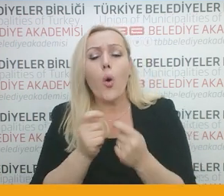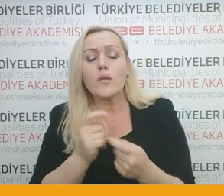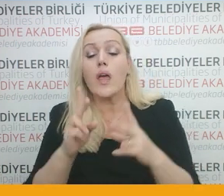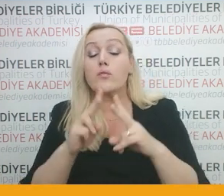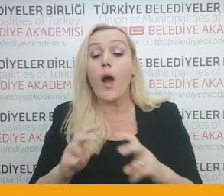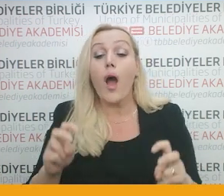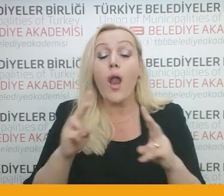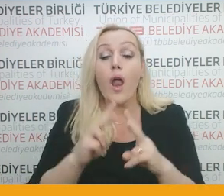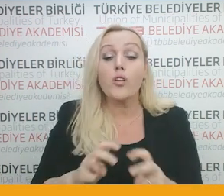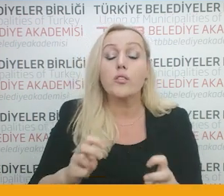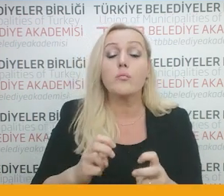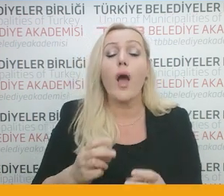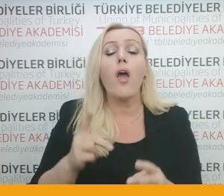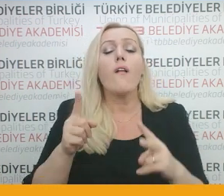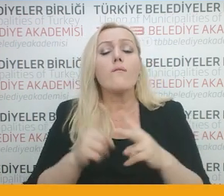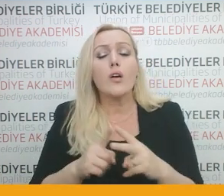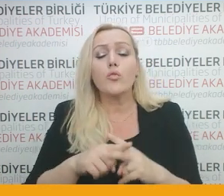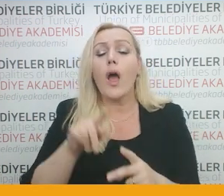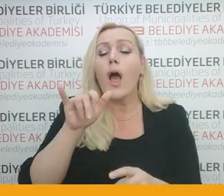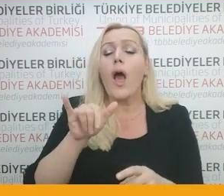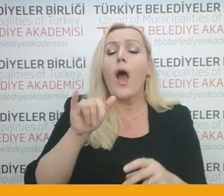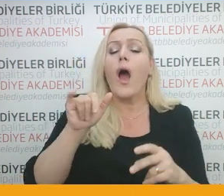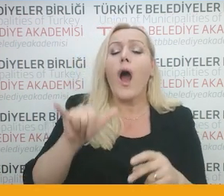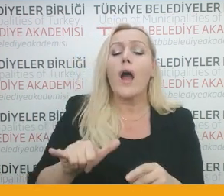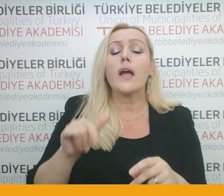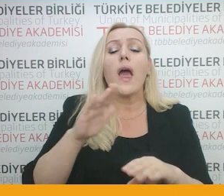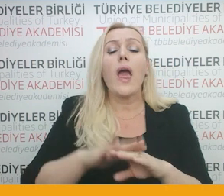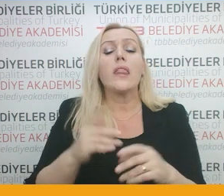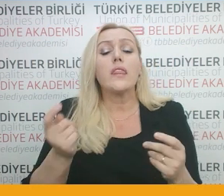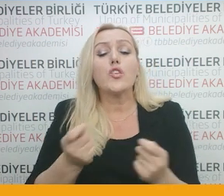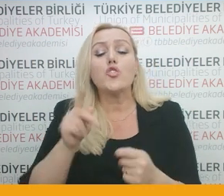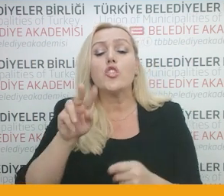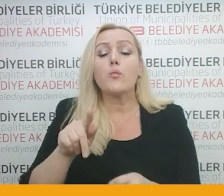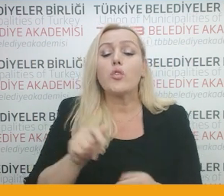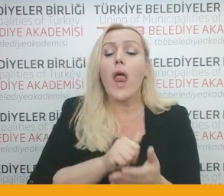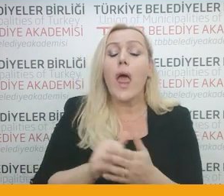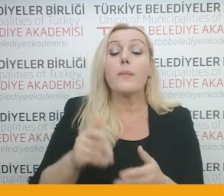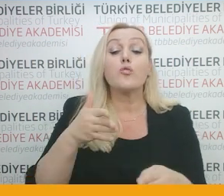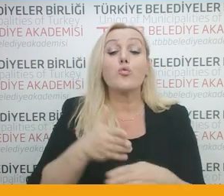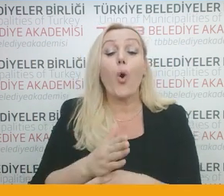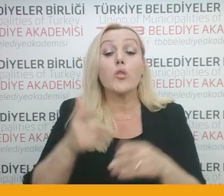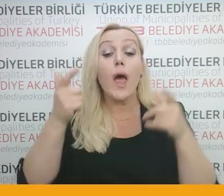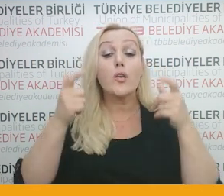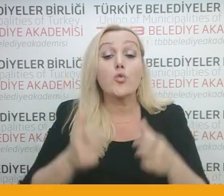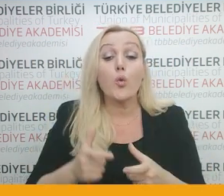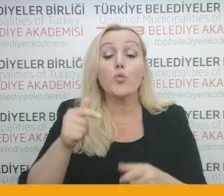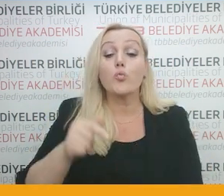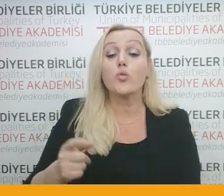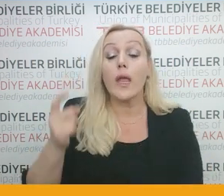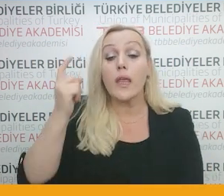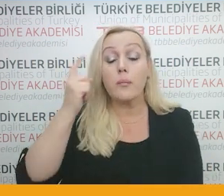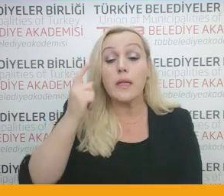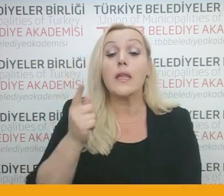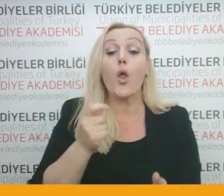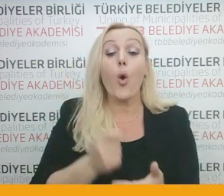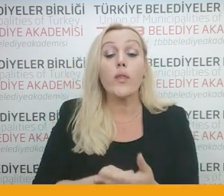fiyat araştırması, fatura hak ediş. Bunların doğruluğundan sorumludur gerçekleştirme görevlisi ve buradaki bilgilerin